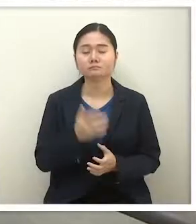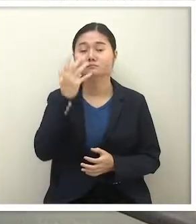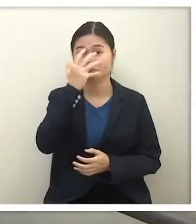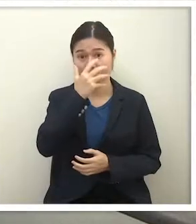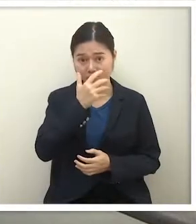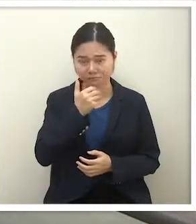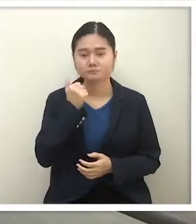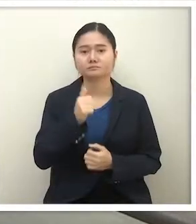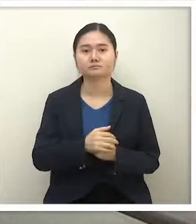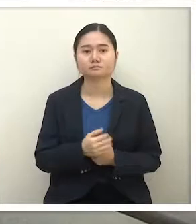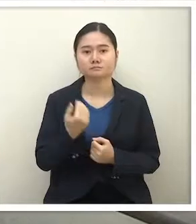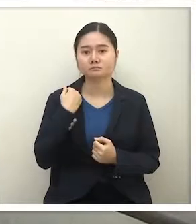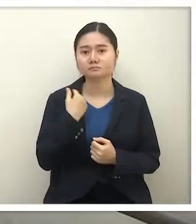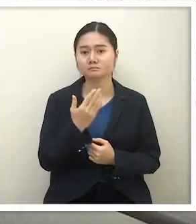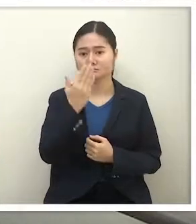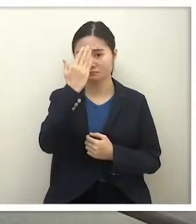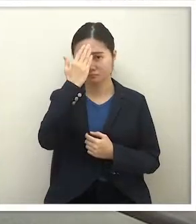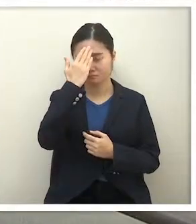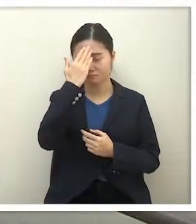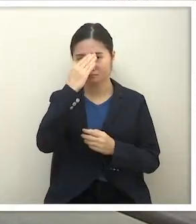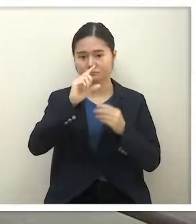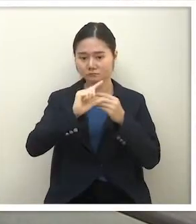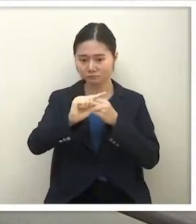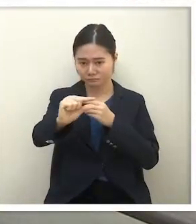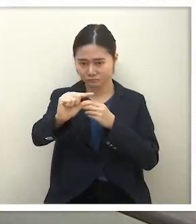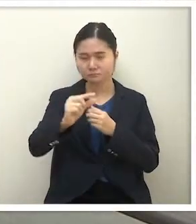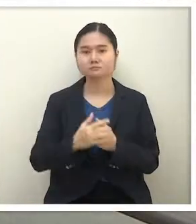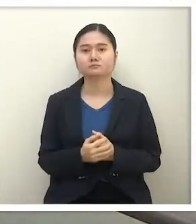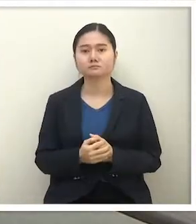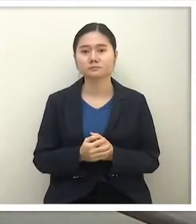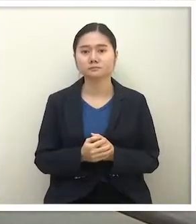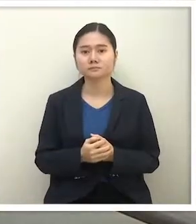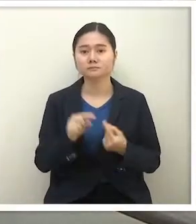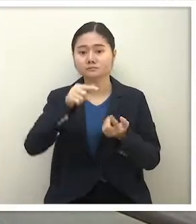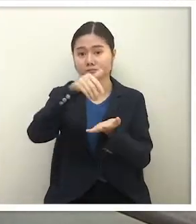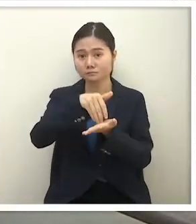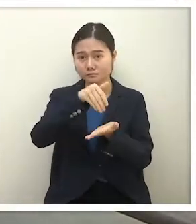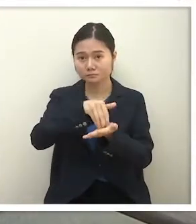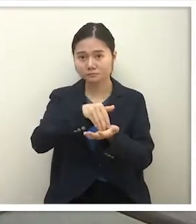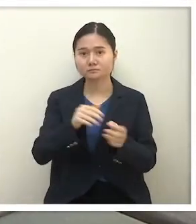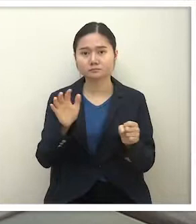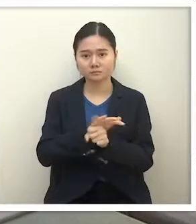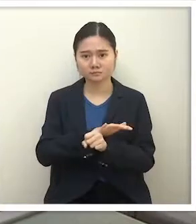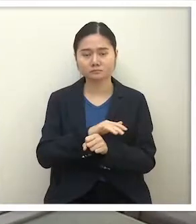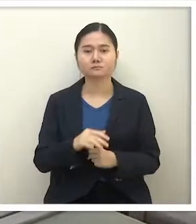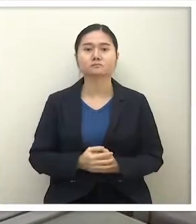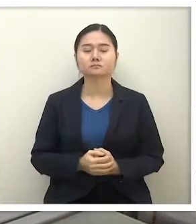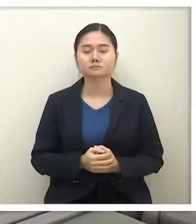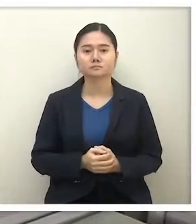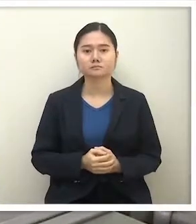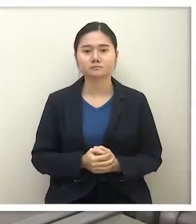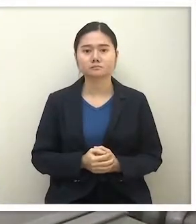ช่ไหมมีระยะหน้าระยะหลังระยะไกลระยะกลางครบถ้วน